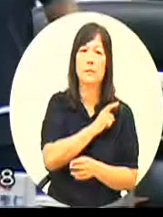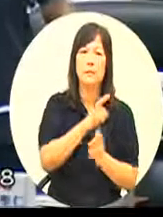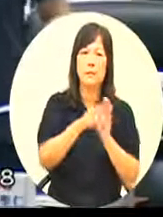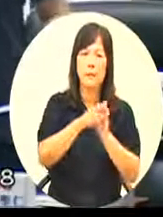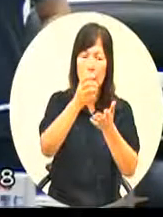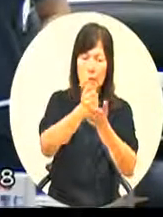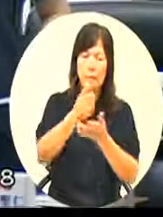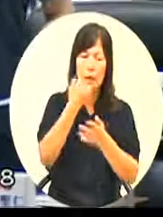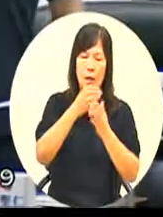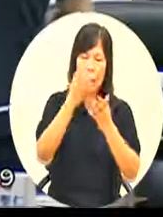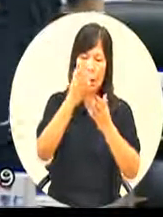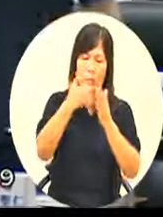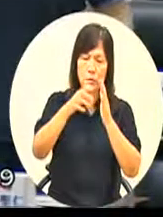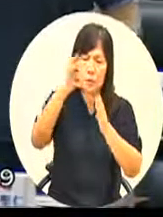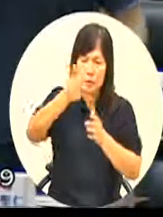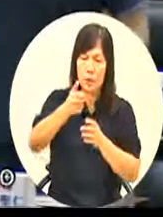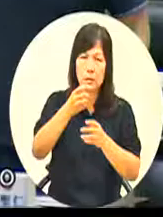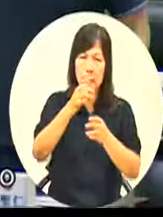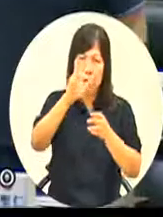谢谢。